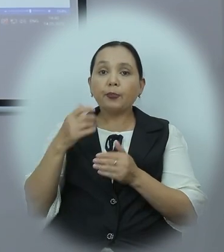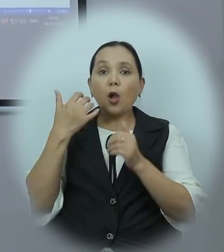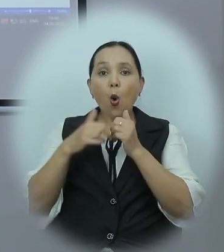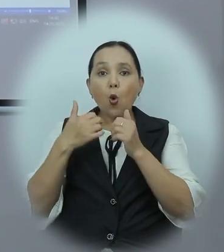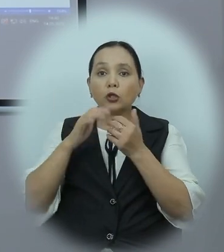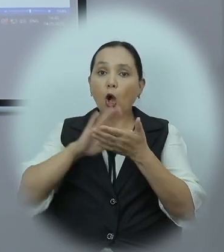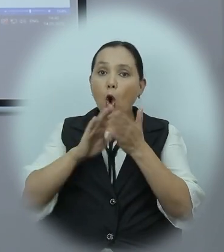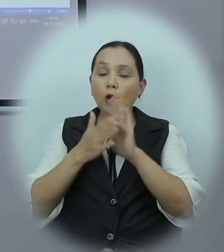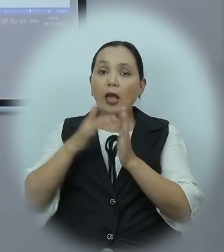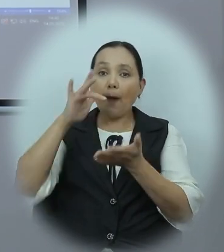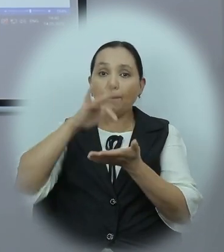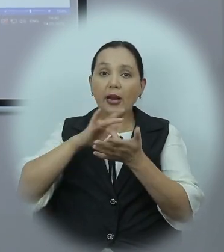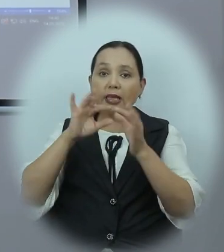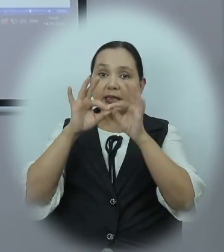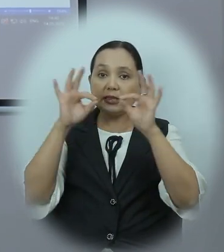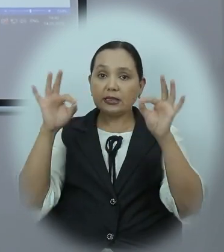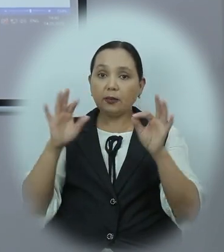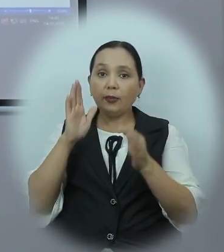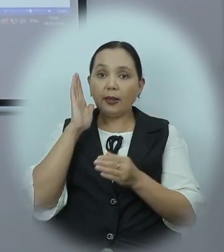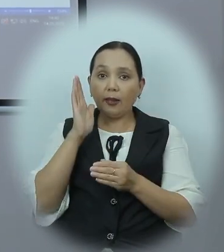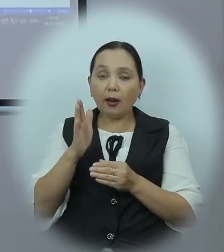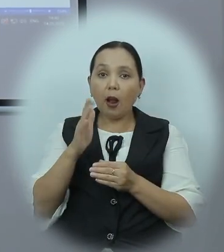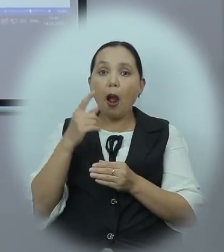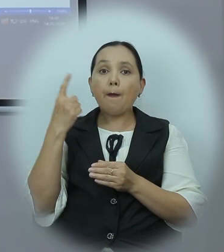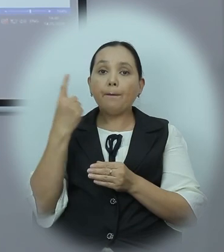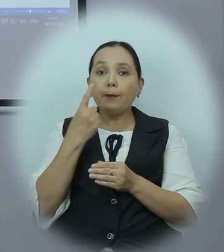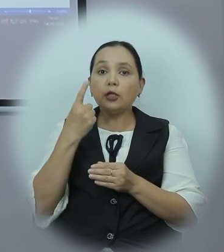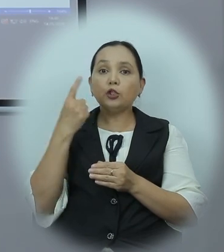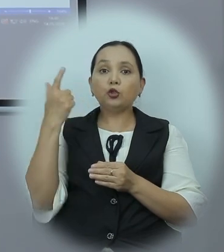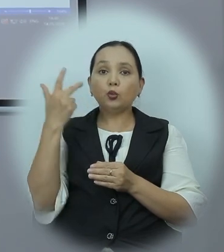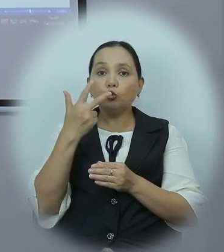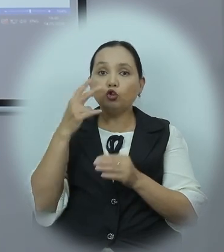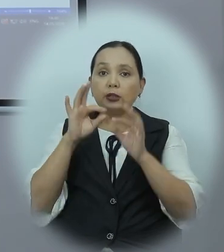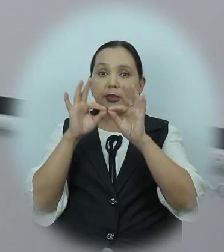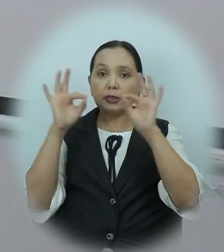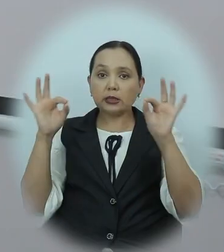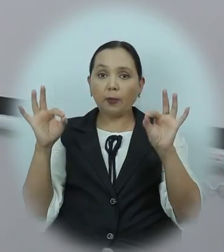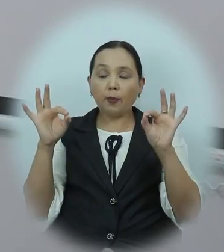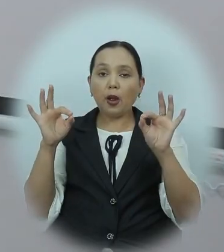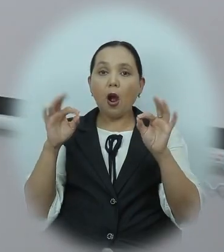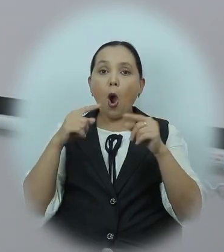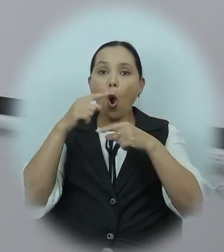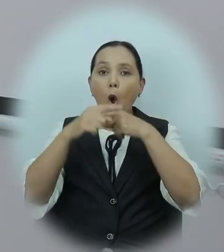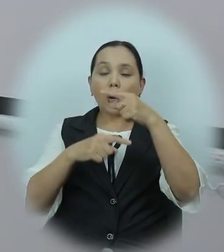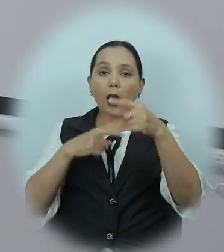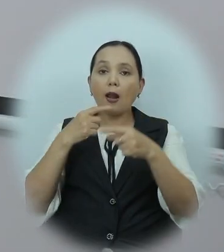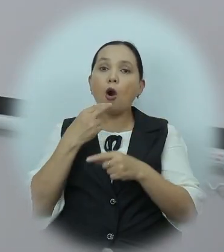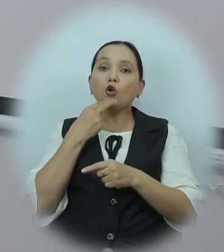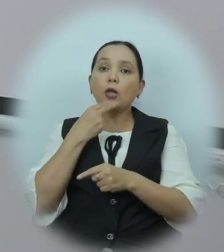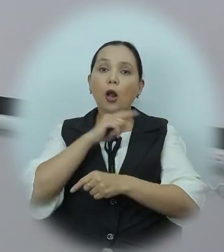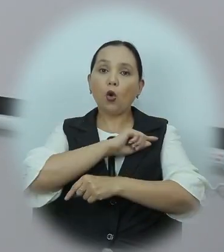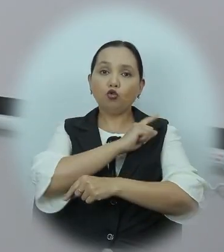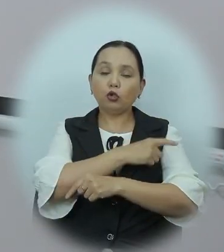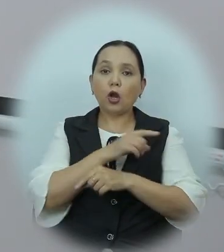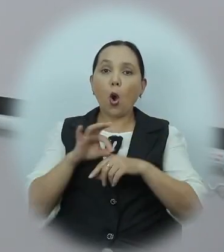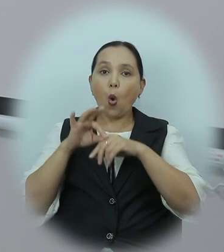o'rta holatda markaziy sim kelib, birinchi va uchinchi sim orqali oziqlanish